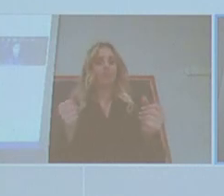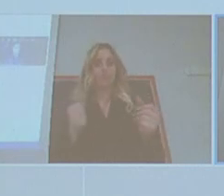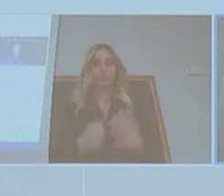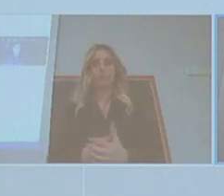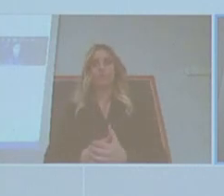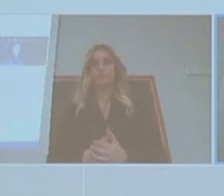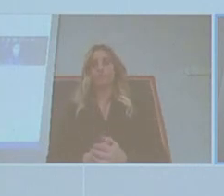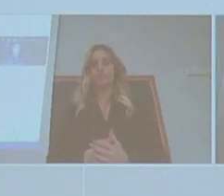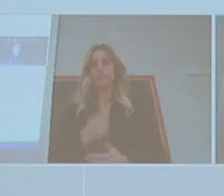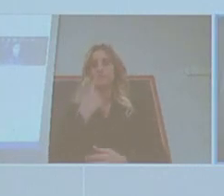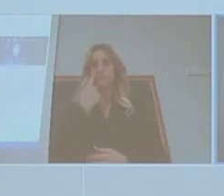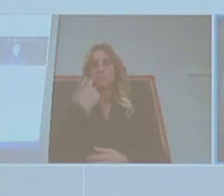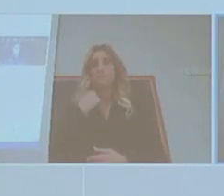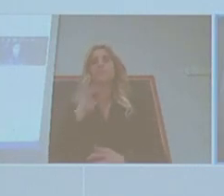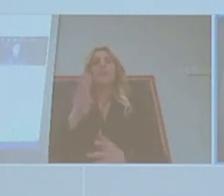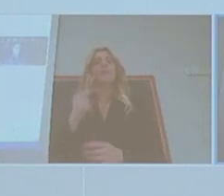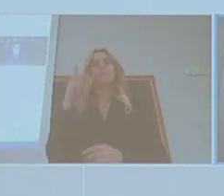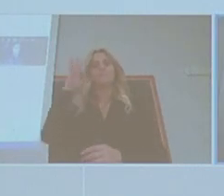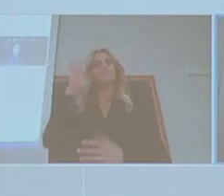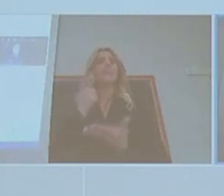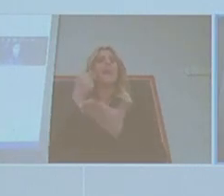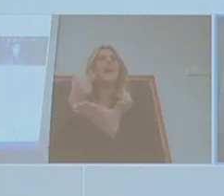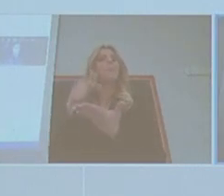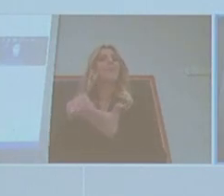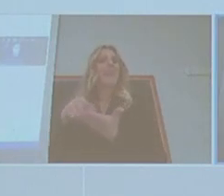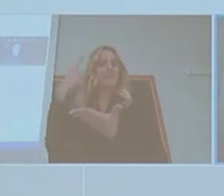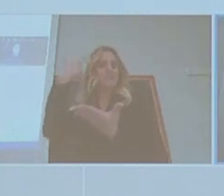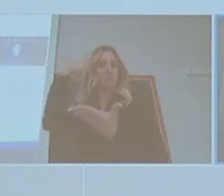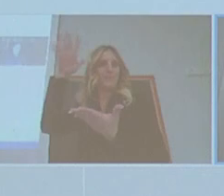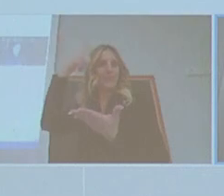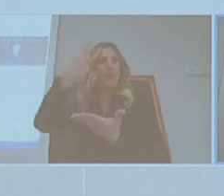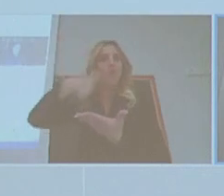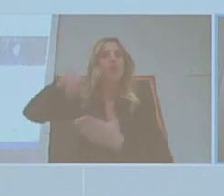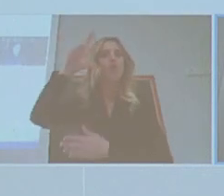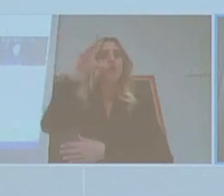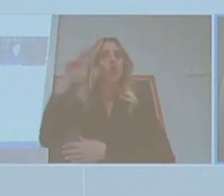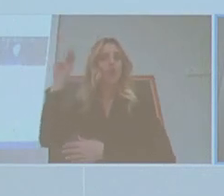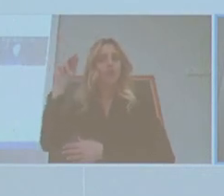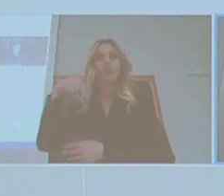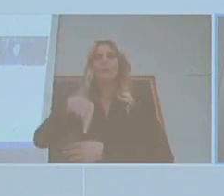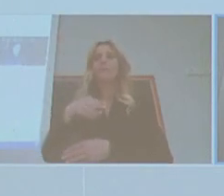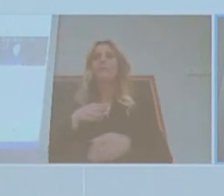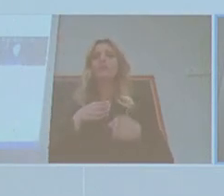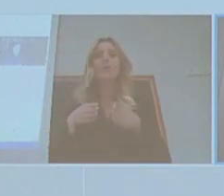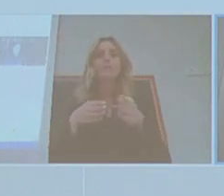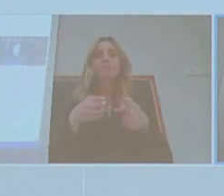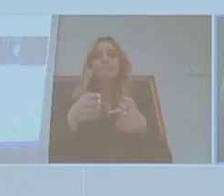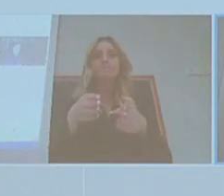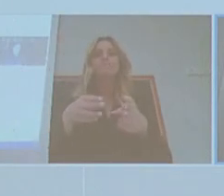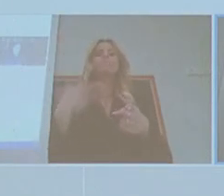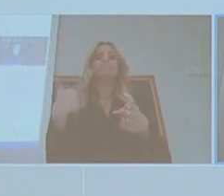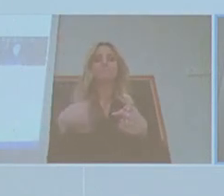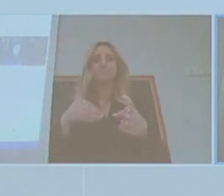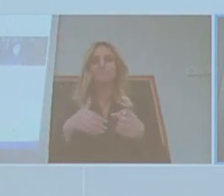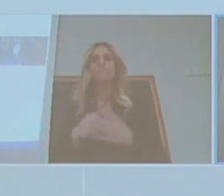Allora, il capitalismo, quello che conosciamo noi, adesso sta attraversando una fase regressiva, che